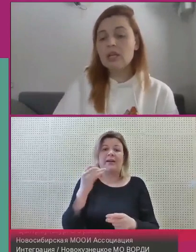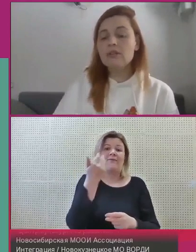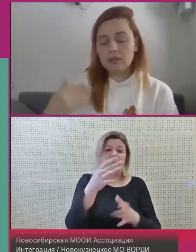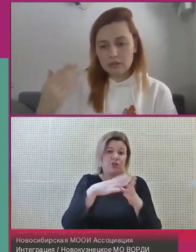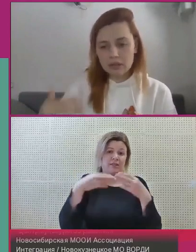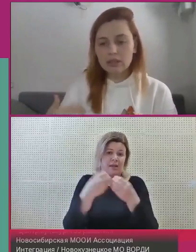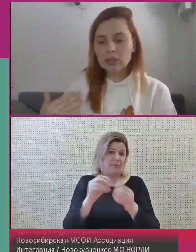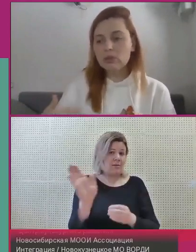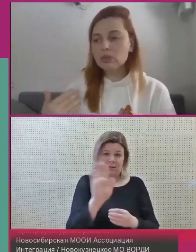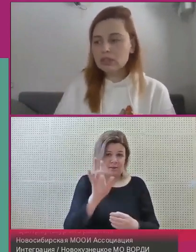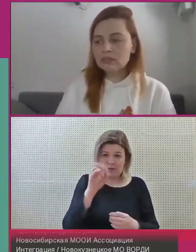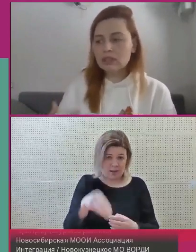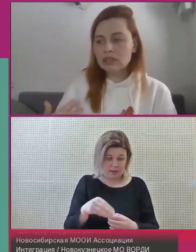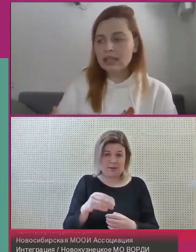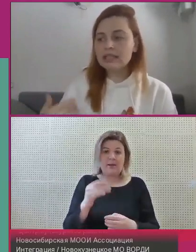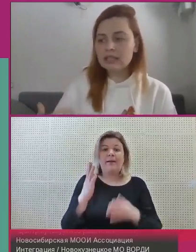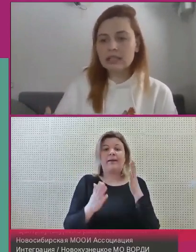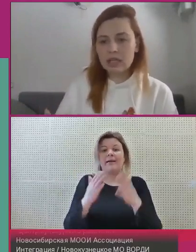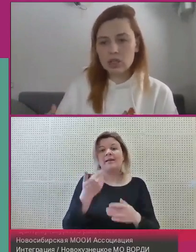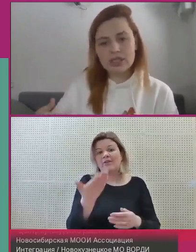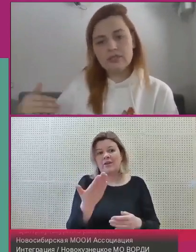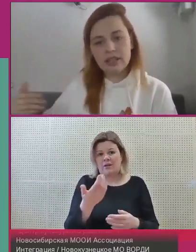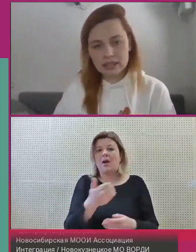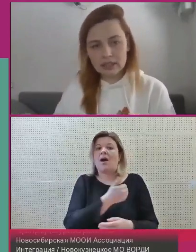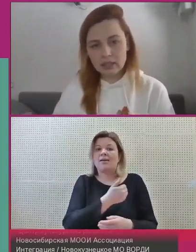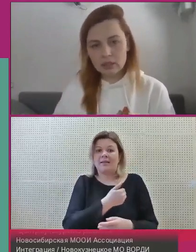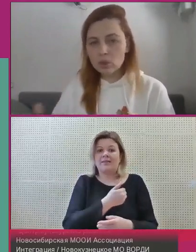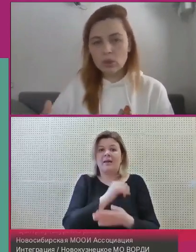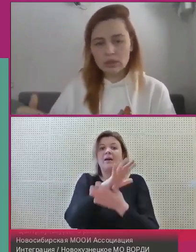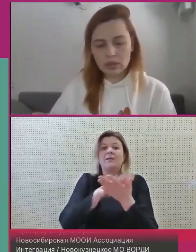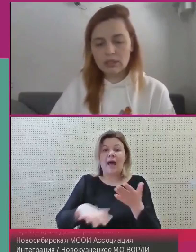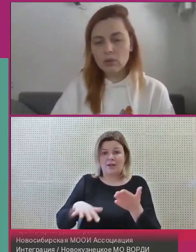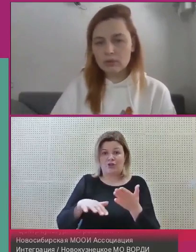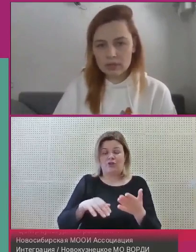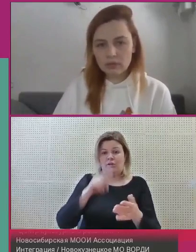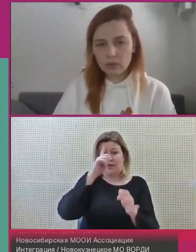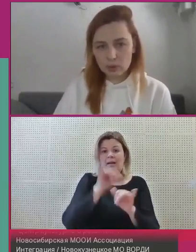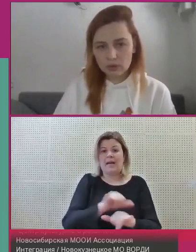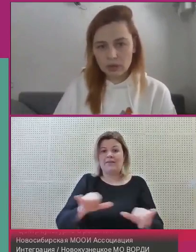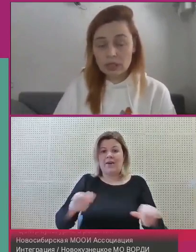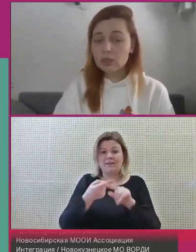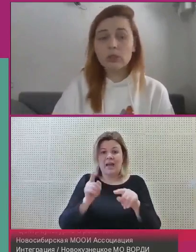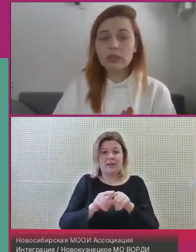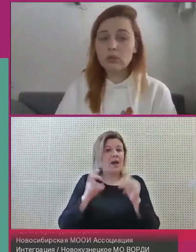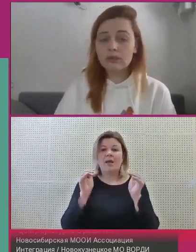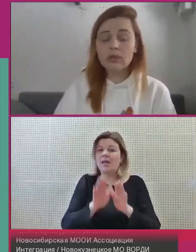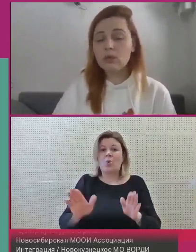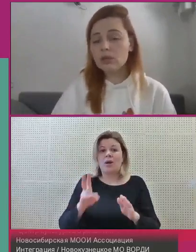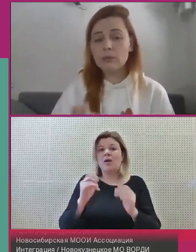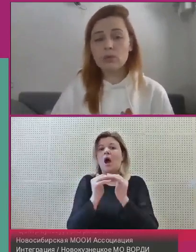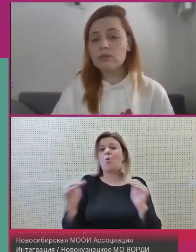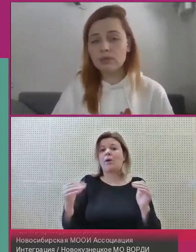вы интуитивно или хотите дальше развивать это, не только, да, на уровне своего ребенка, если только на